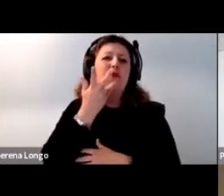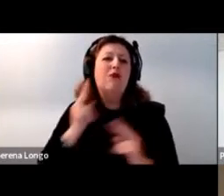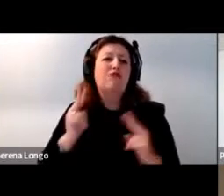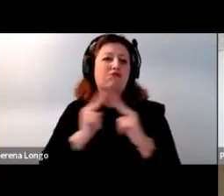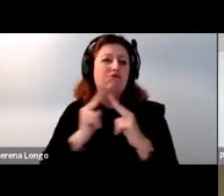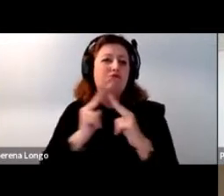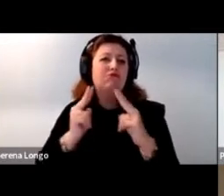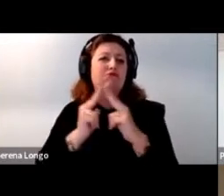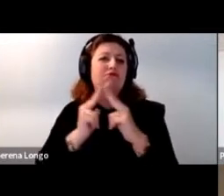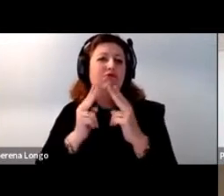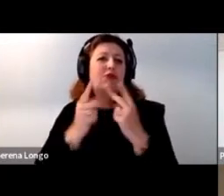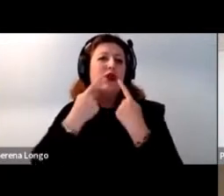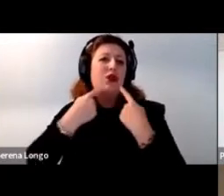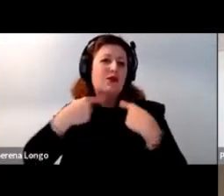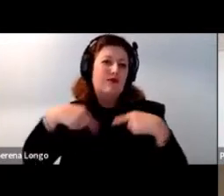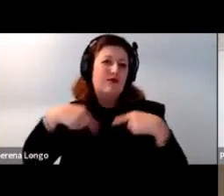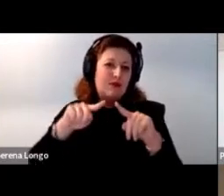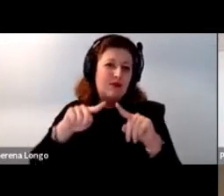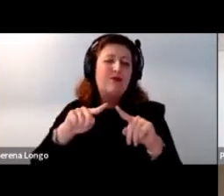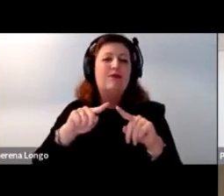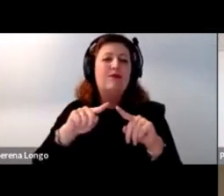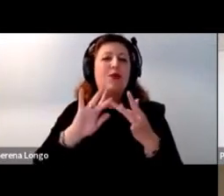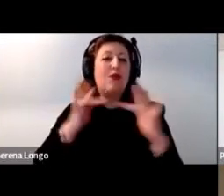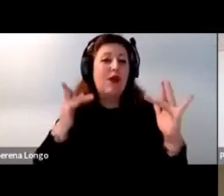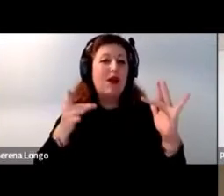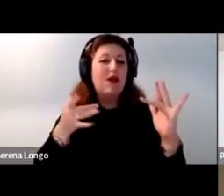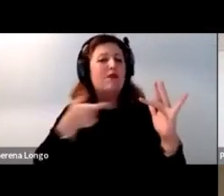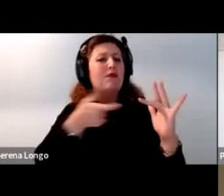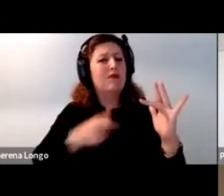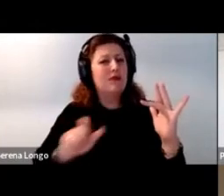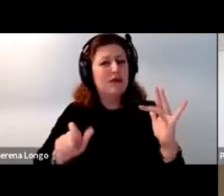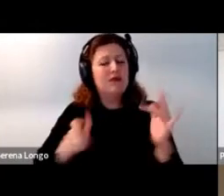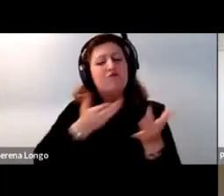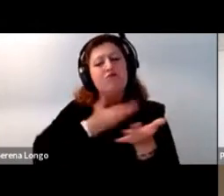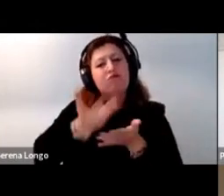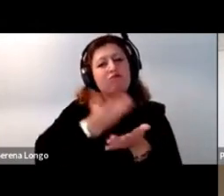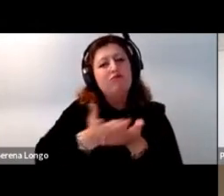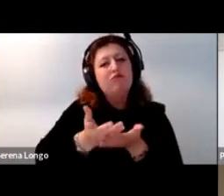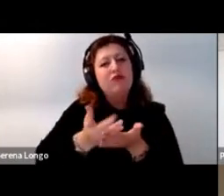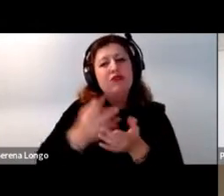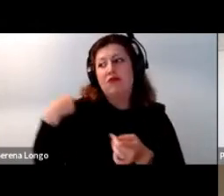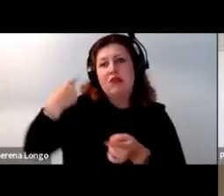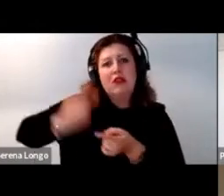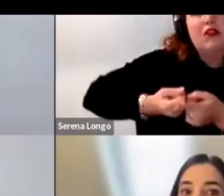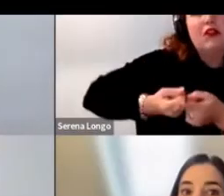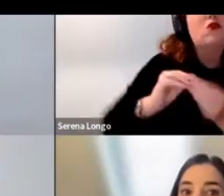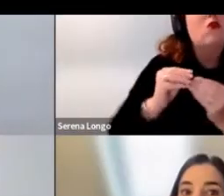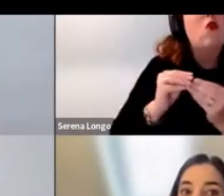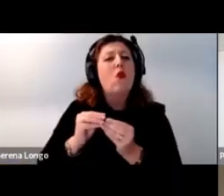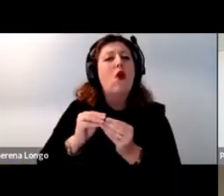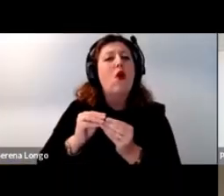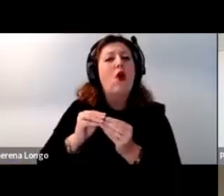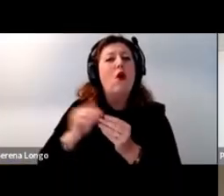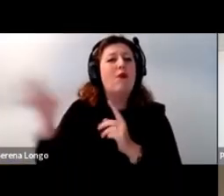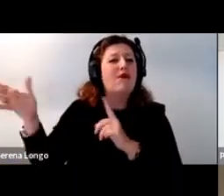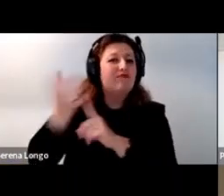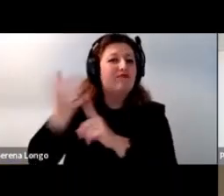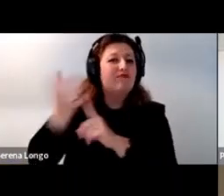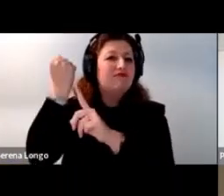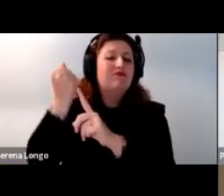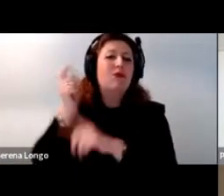incontri online per raccontare le attività e i risultati che man mano vengono raggiunti.